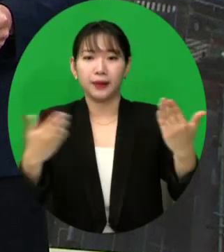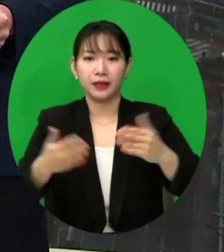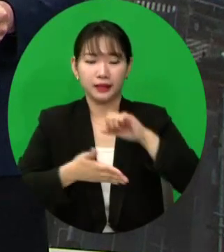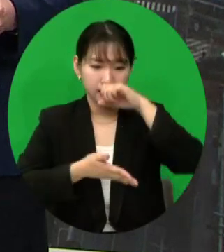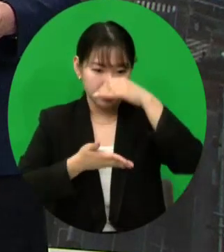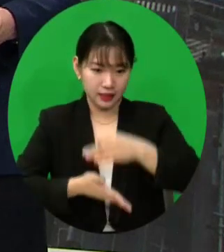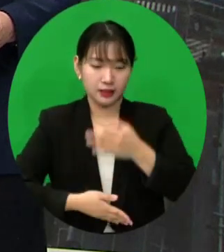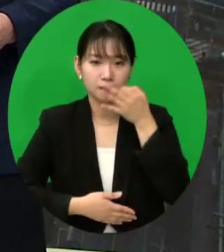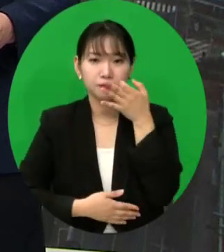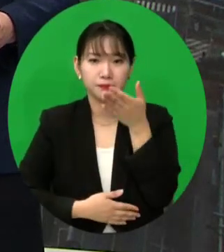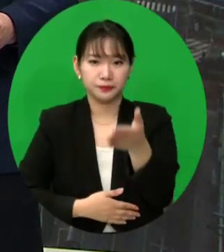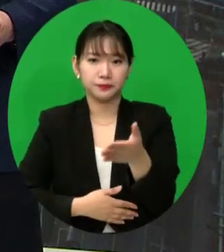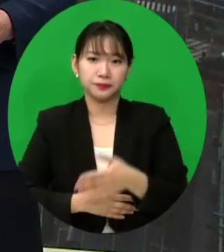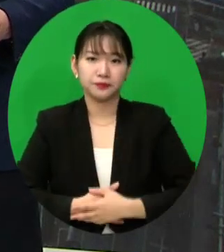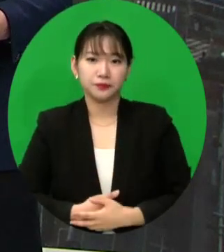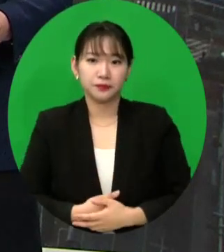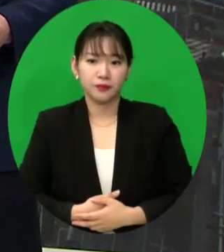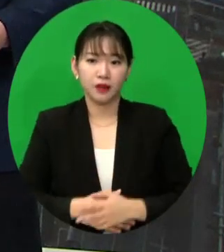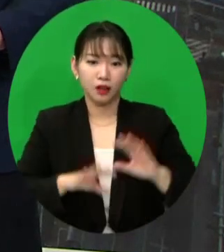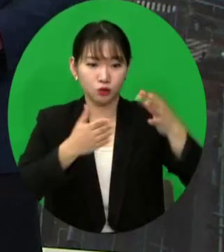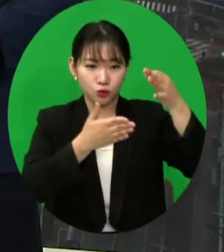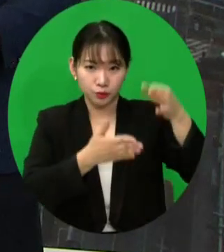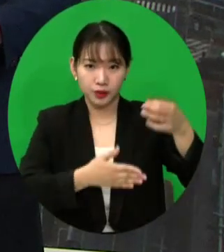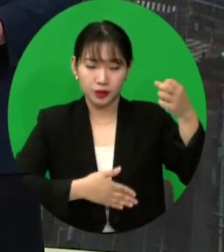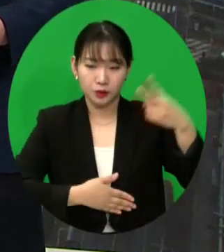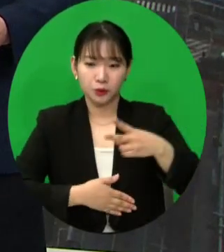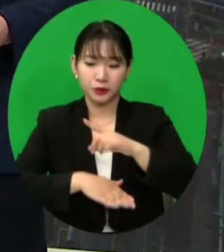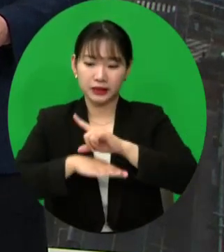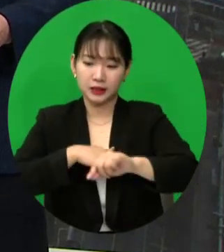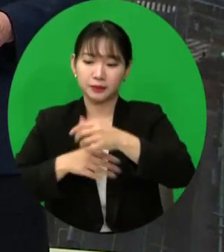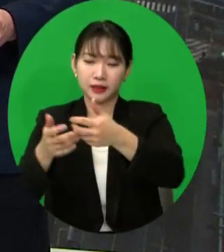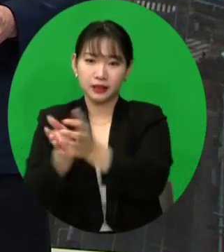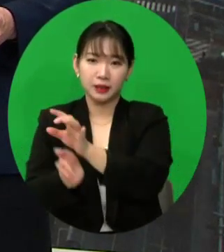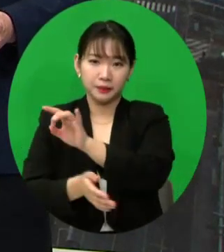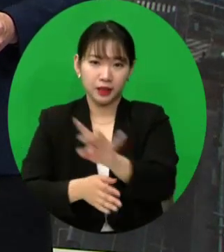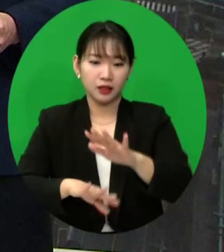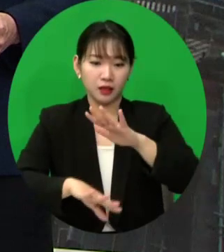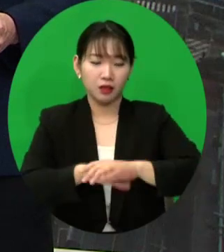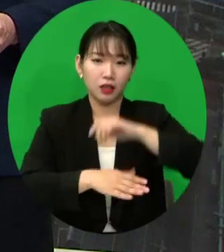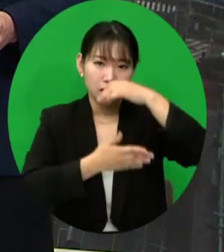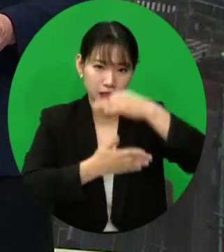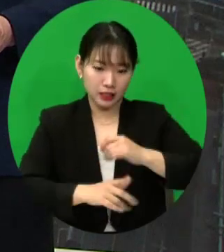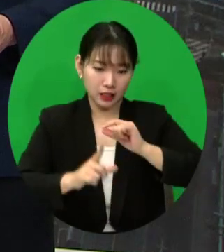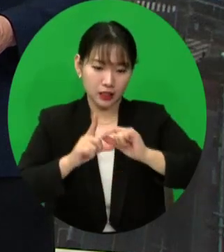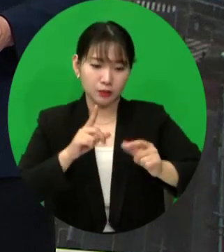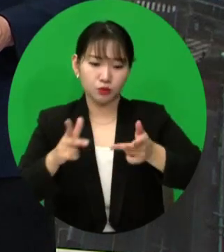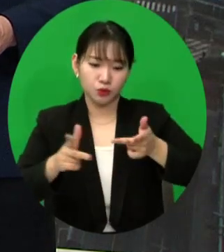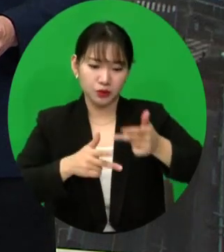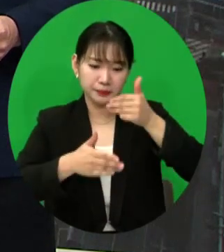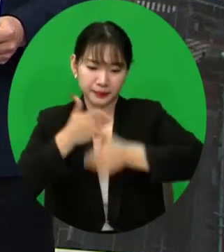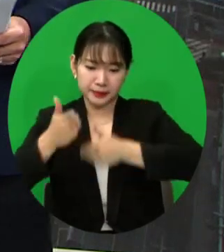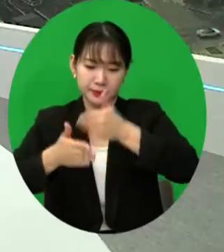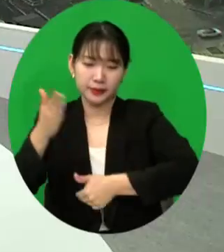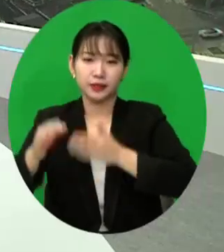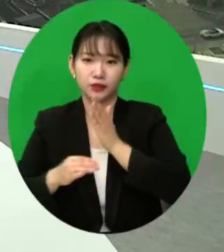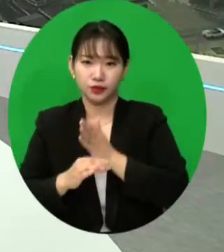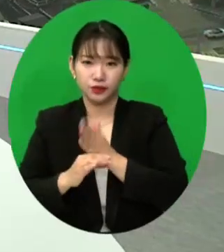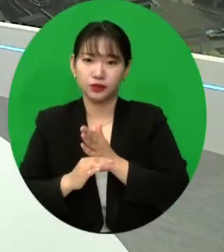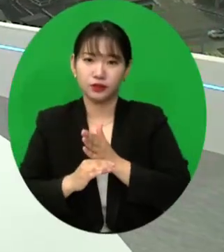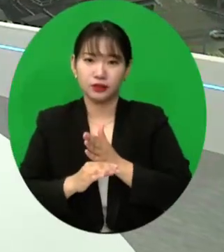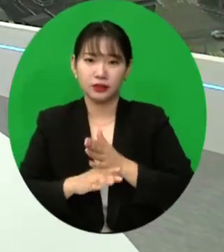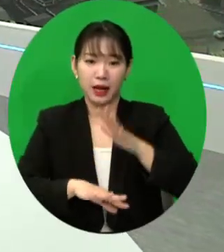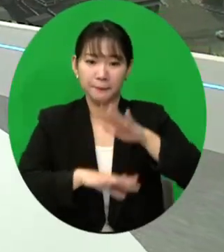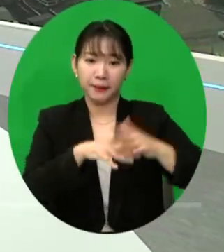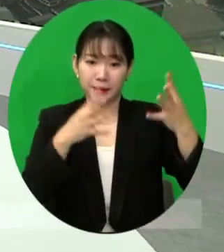예산을 들여다보겠습니다. 국비는 물론이고 각 지자체에서도 농업 예산이 일부 조정되고 있는데요.